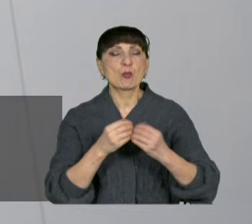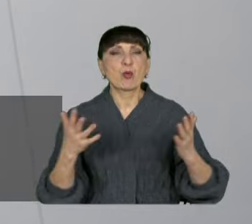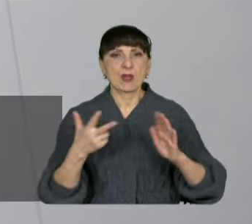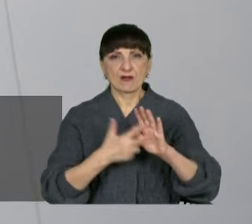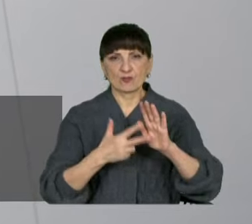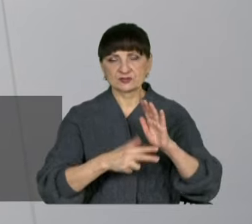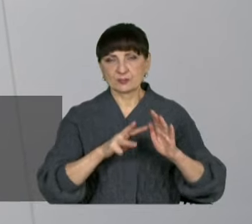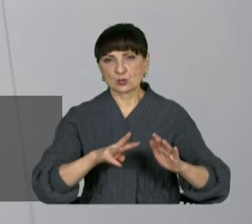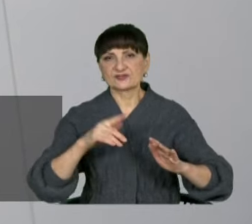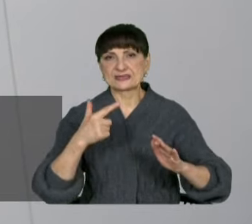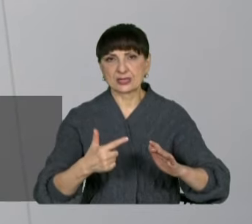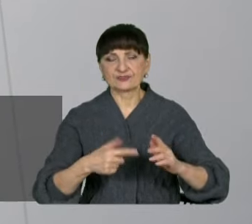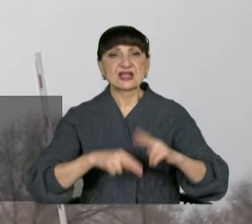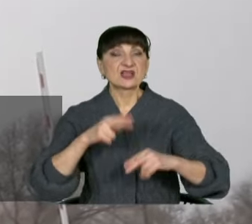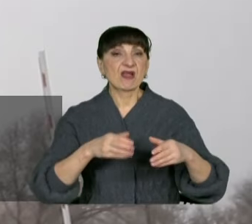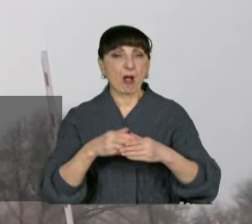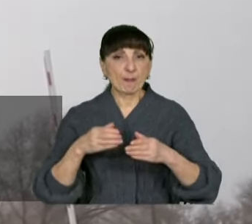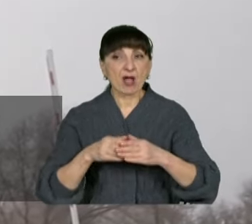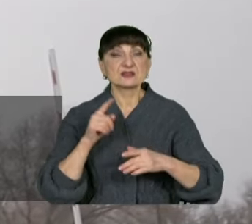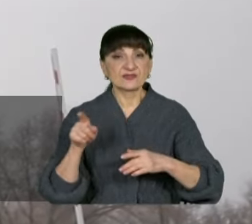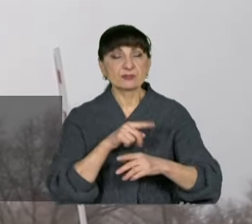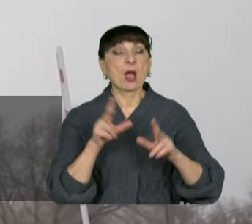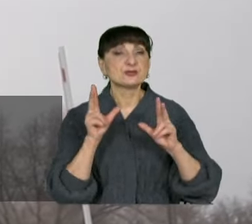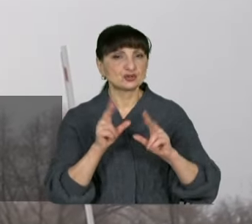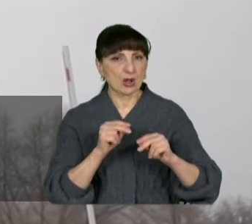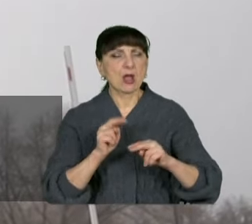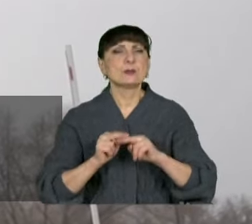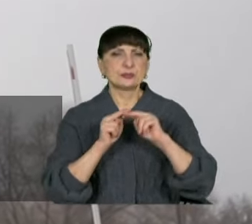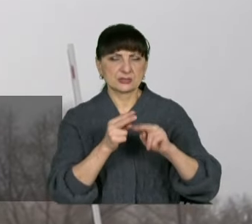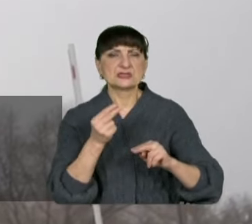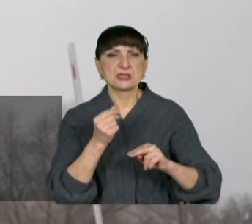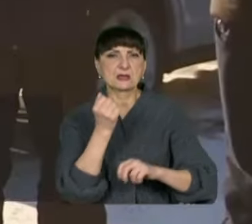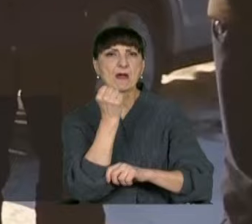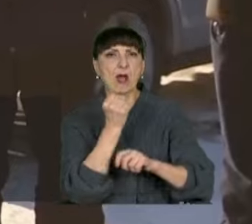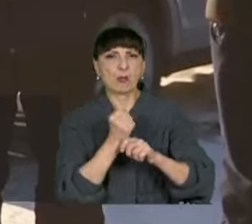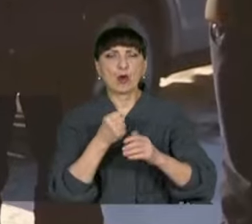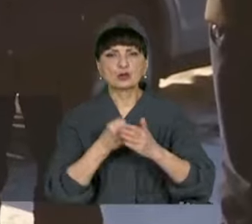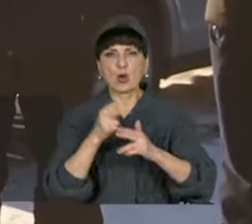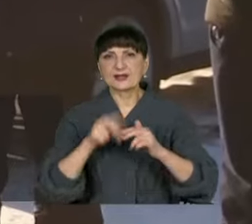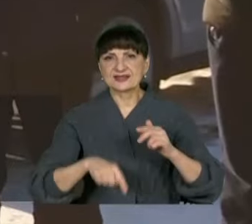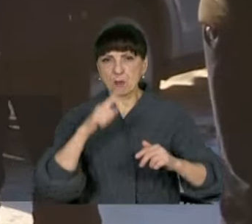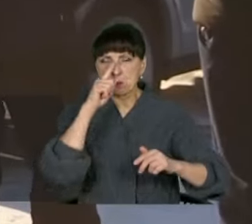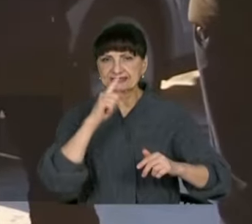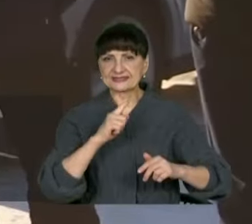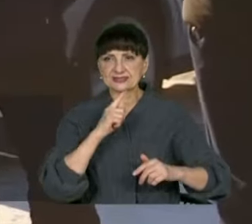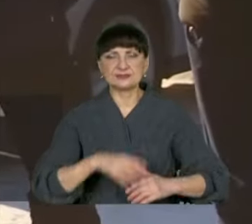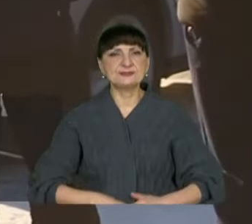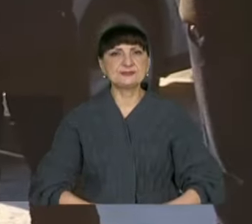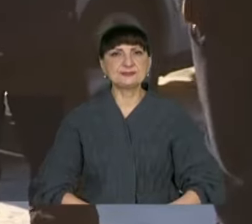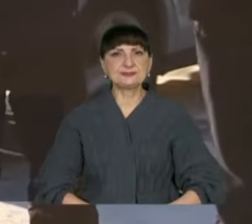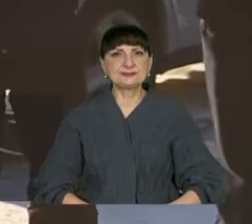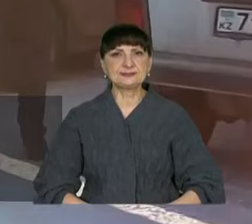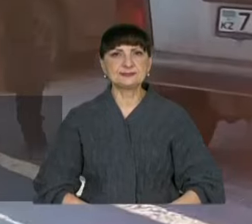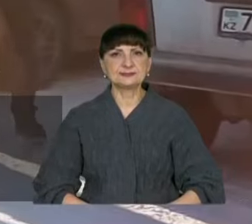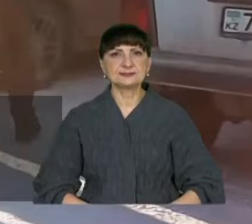80 миллионов тенге. Подрядные компании тем временем пообещали перечислить деньги работникам до конца месяца. Лейла Осева, Жумар